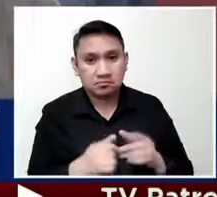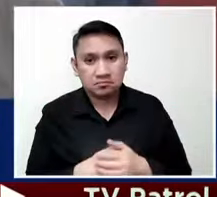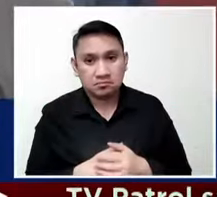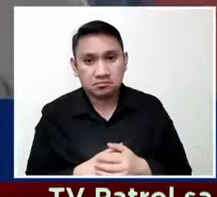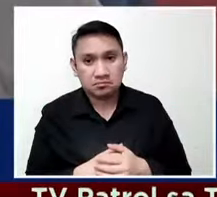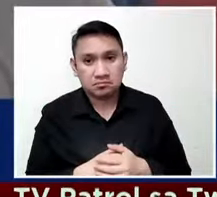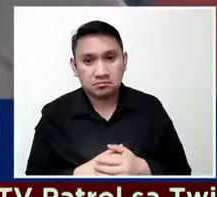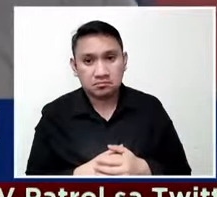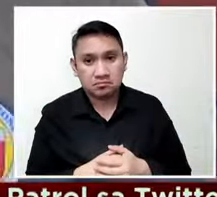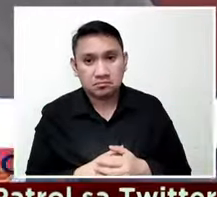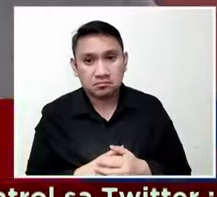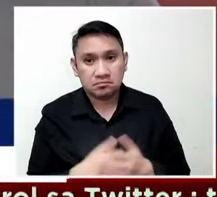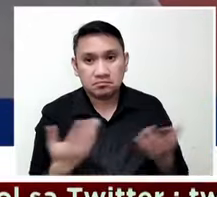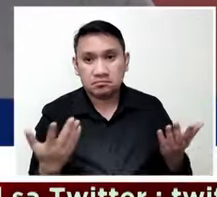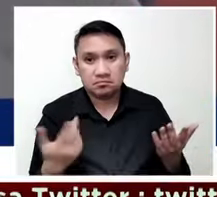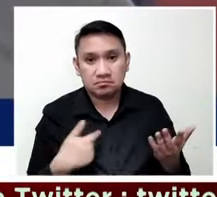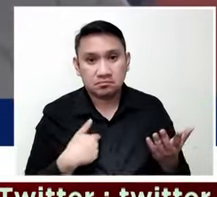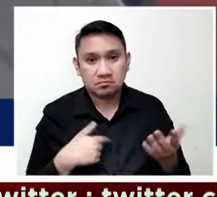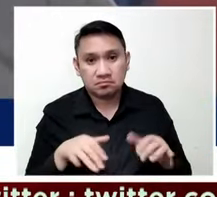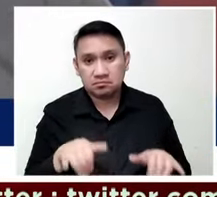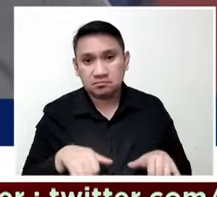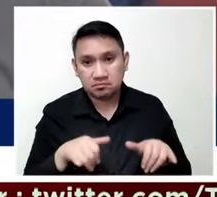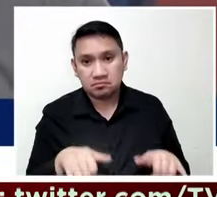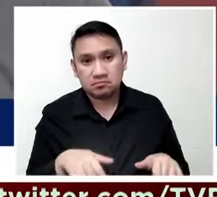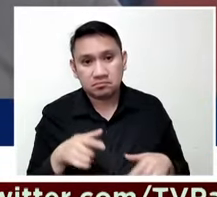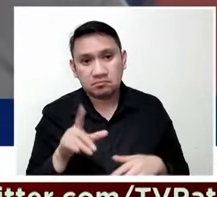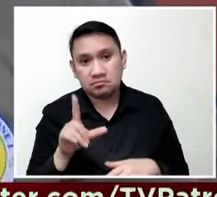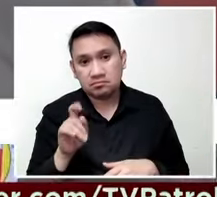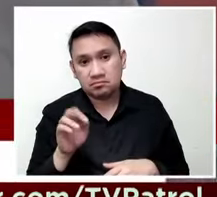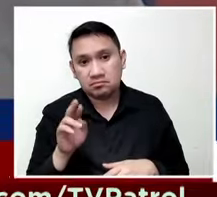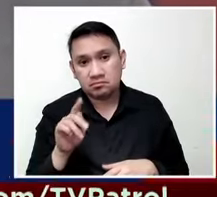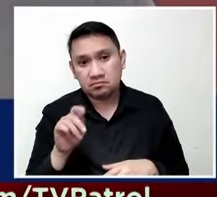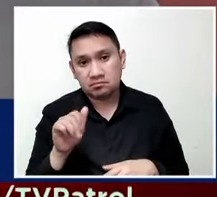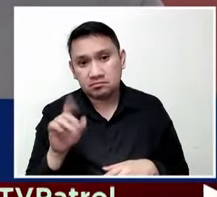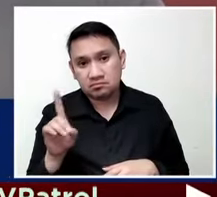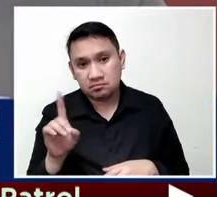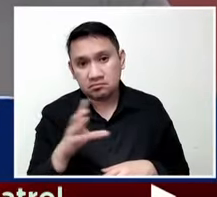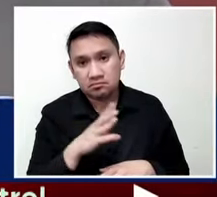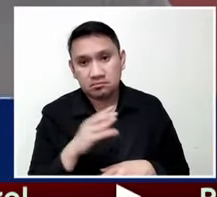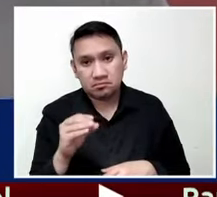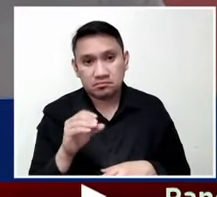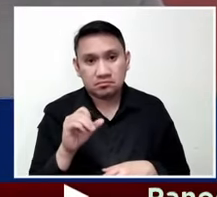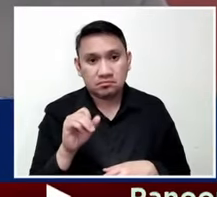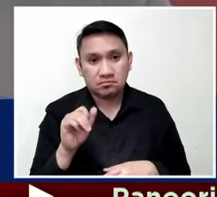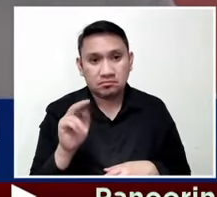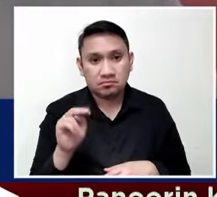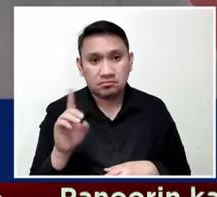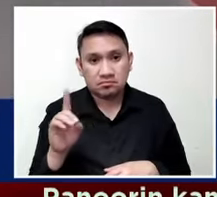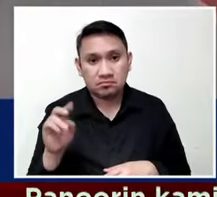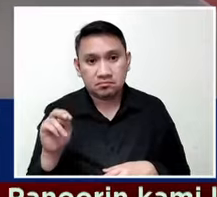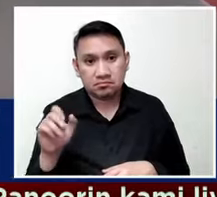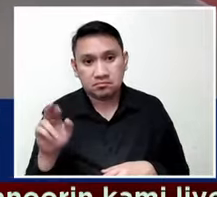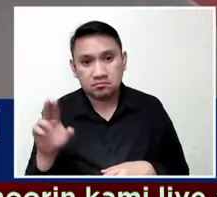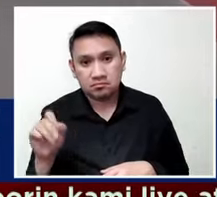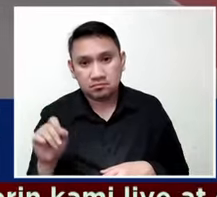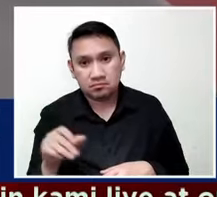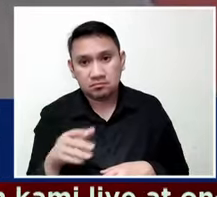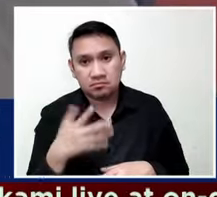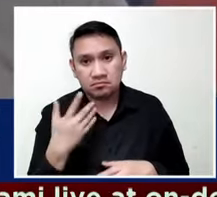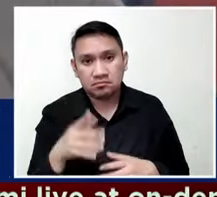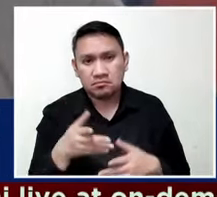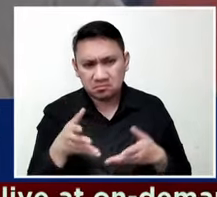akong magagawa. Dito lang, Libertad, tapos sa San Andres. Sana pagbigyan na yung mga walang